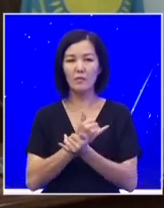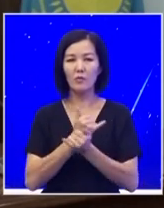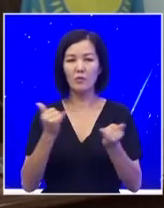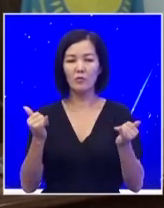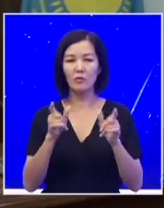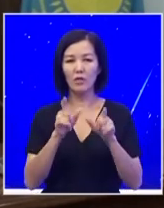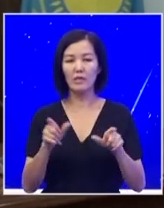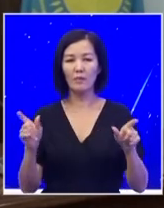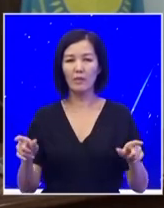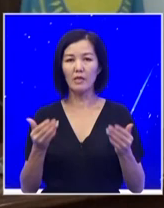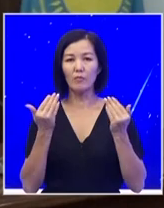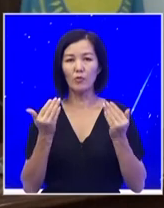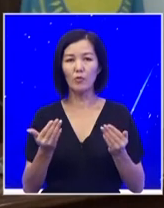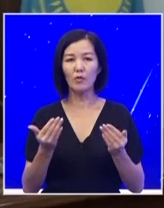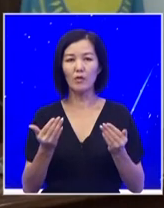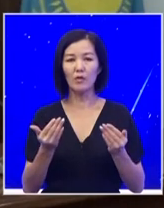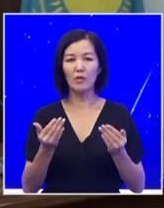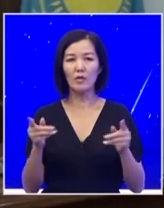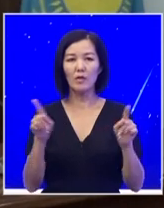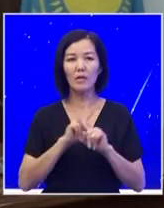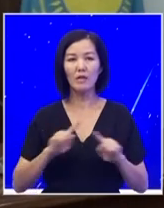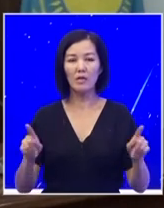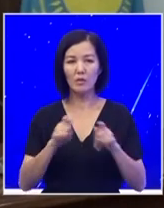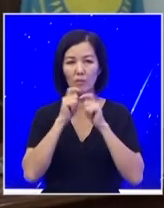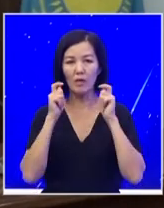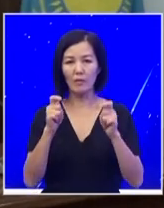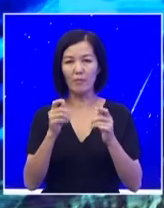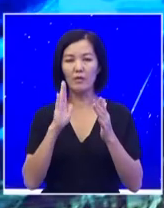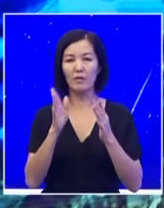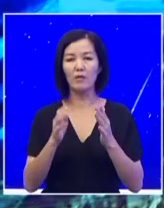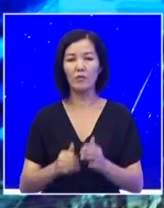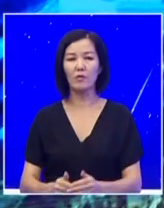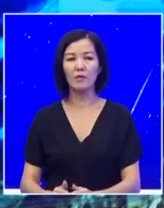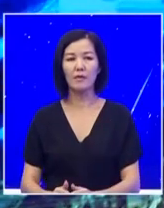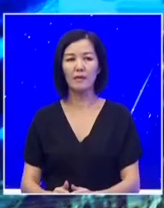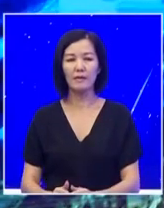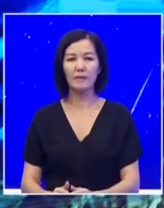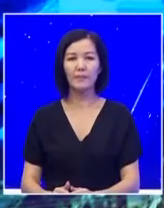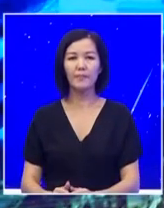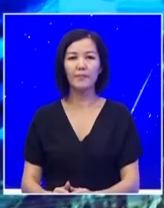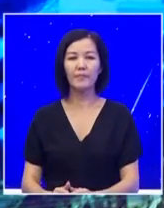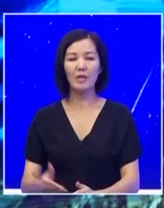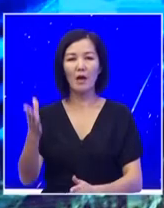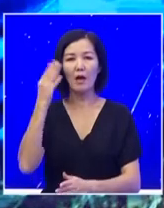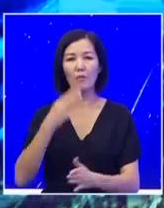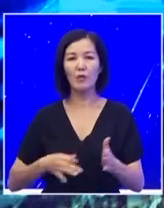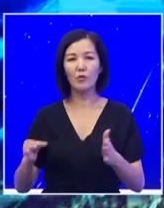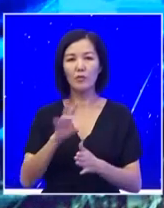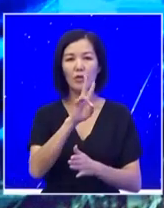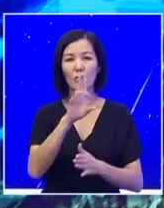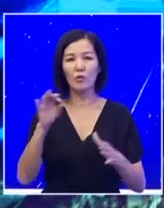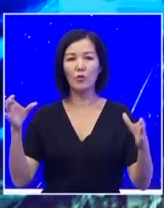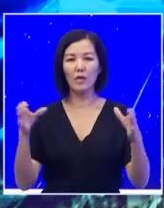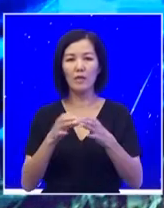азаматтарымыз бүгін осындай ерекше марапатталып отыр. Облыста нұротандықтар